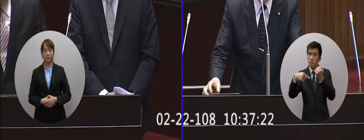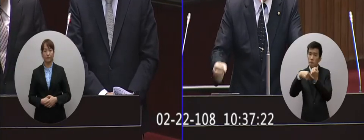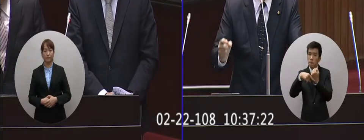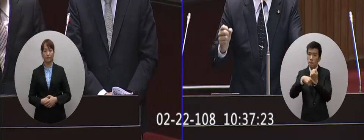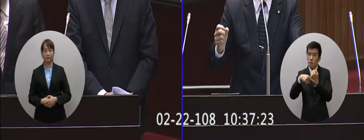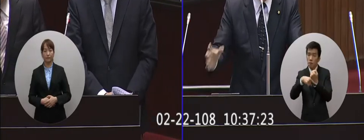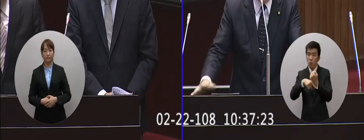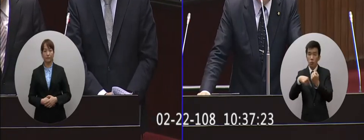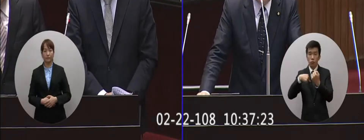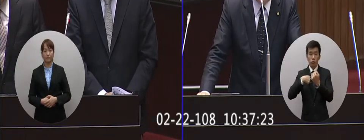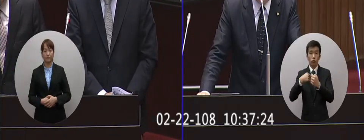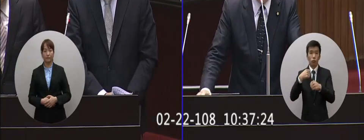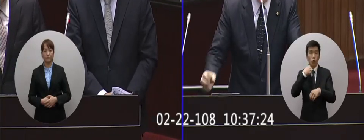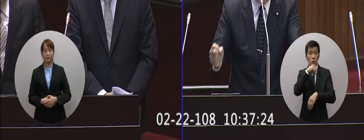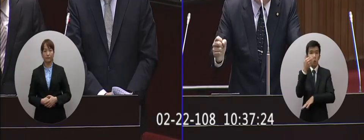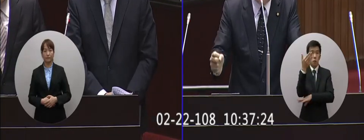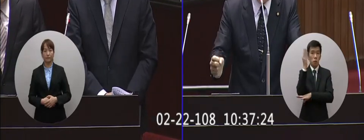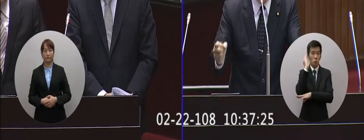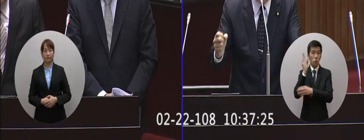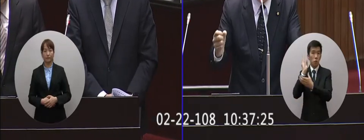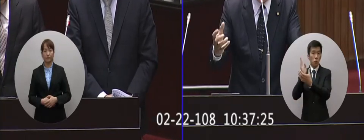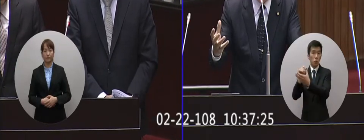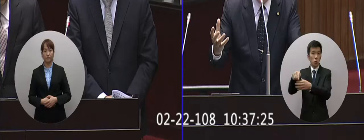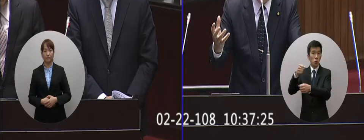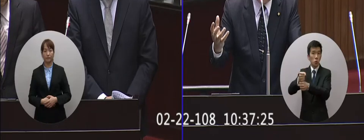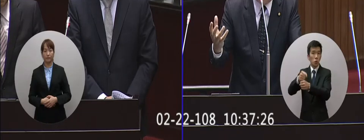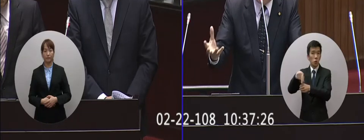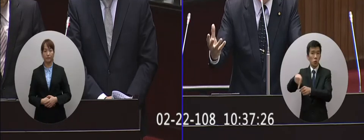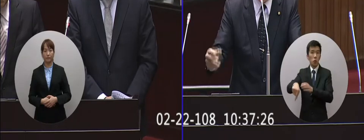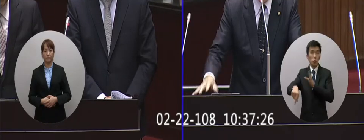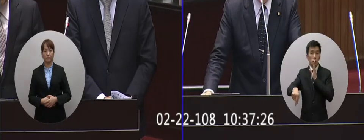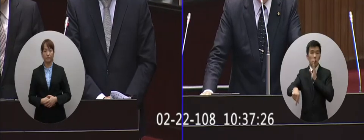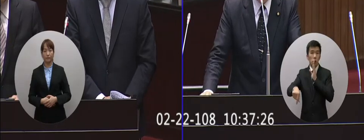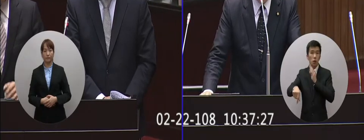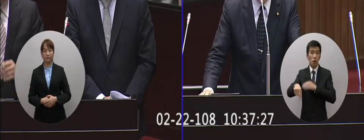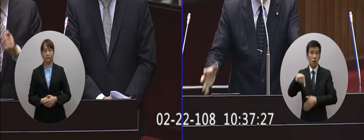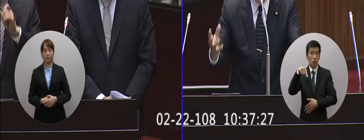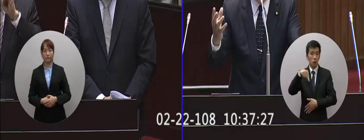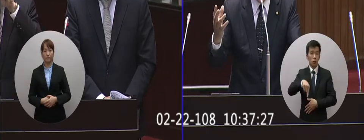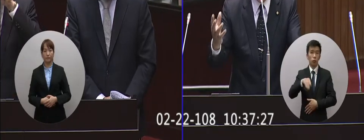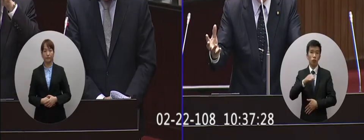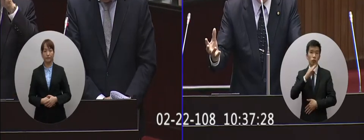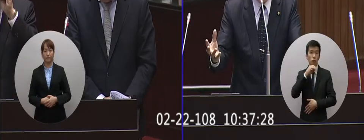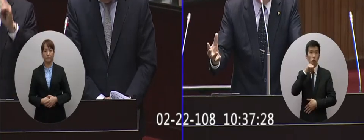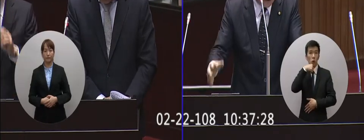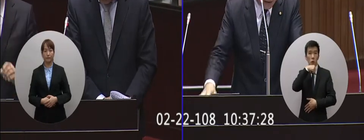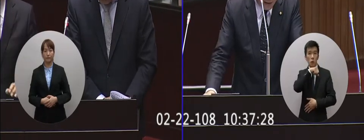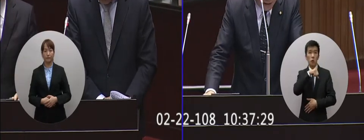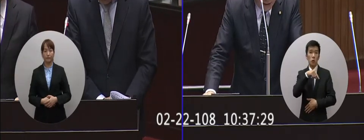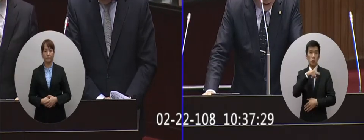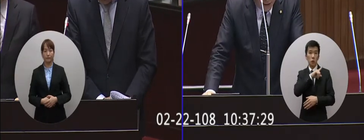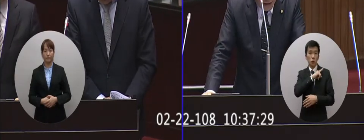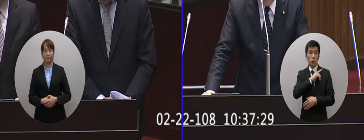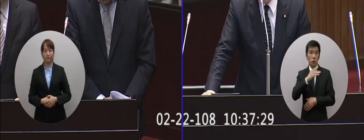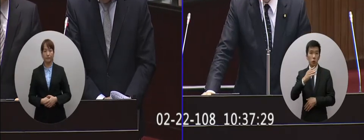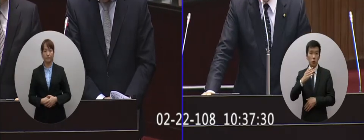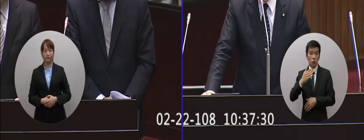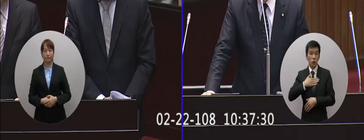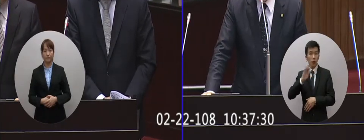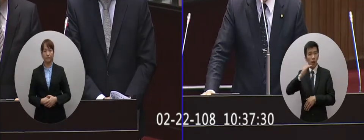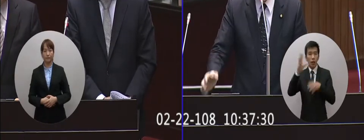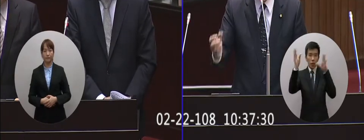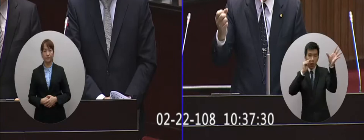钱，那是我们的天然的地形地质的地貌，我们没有办法取得。那既